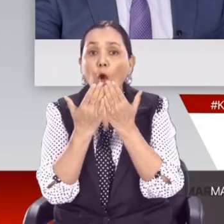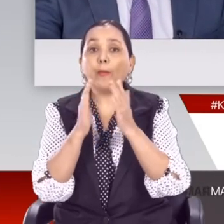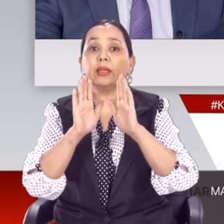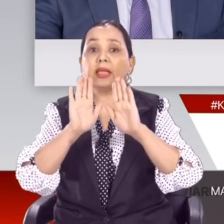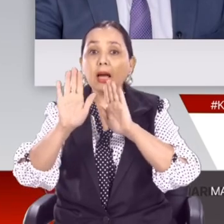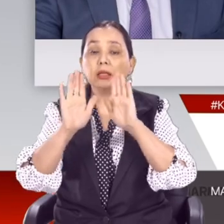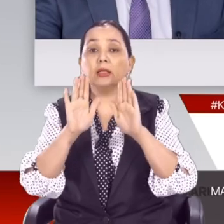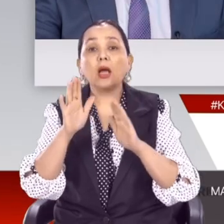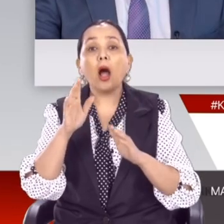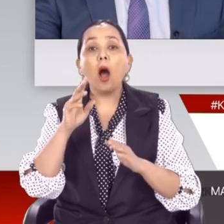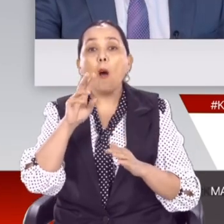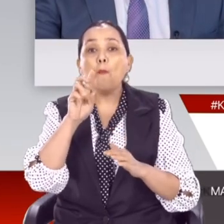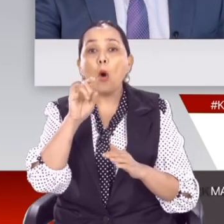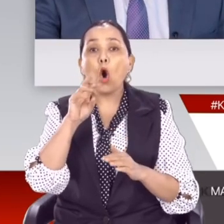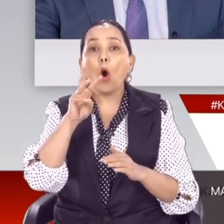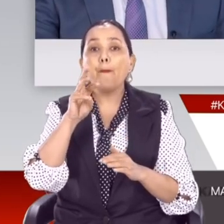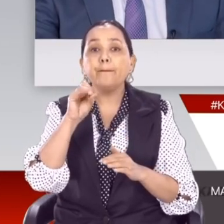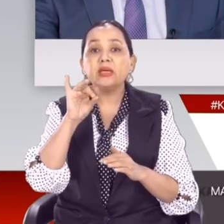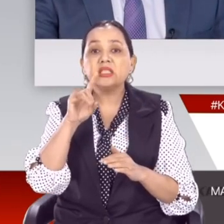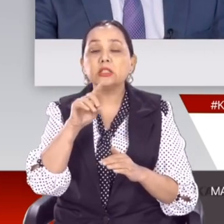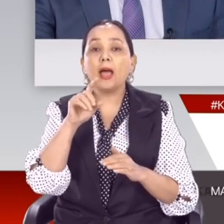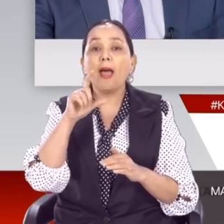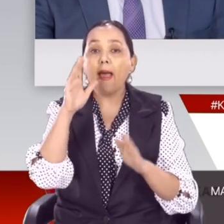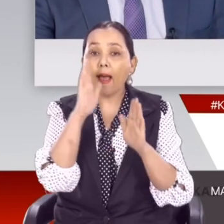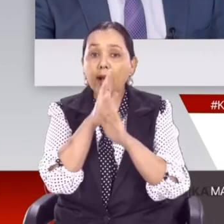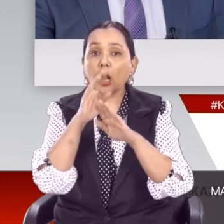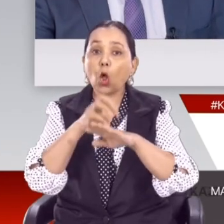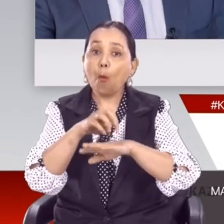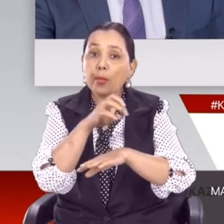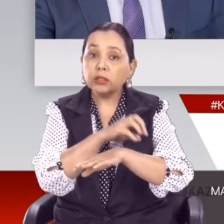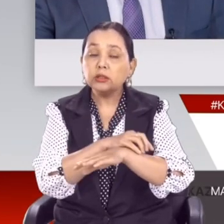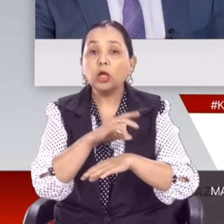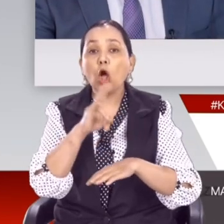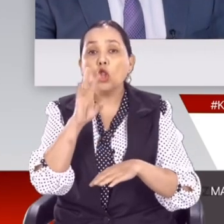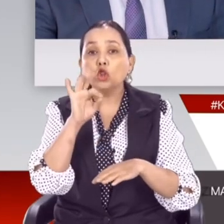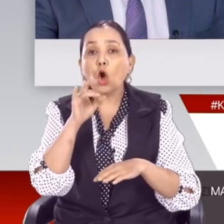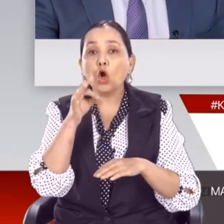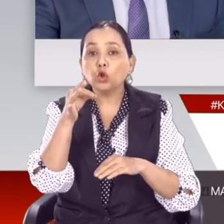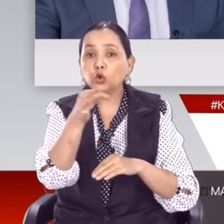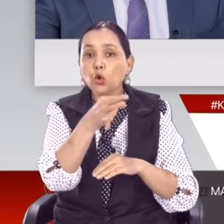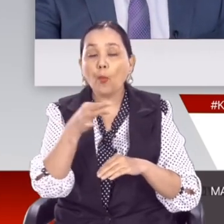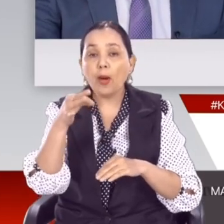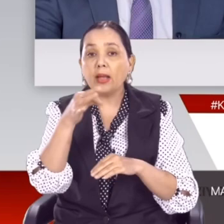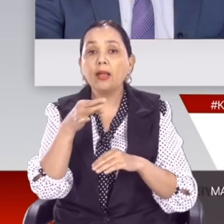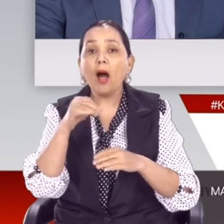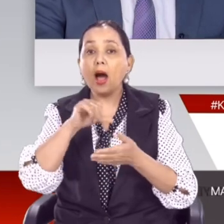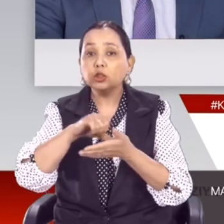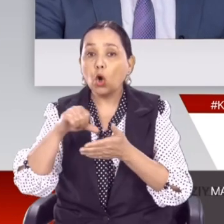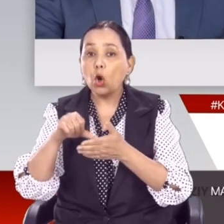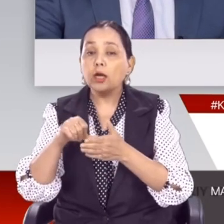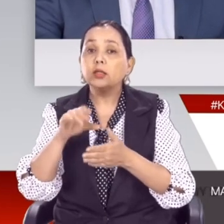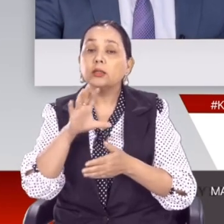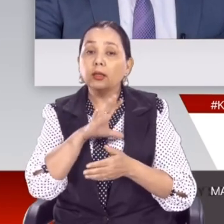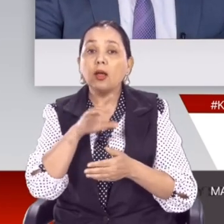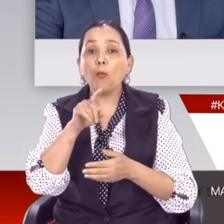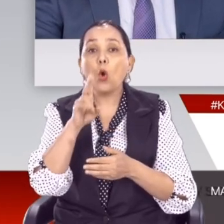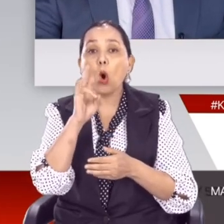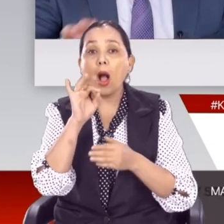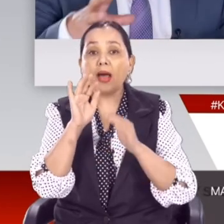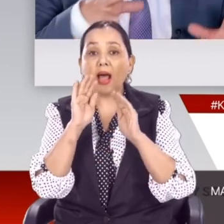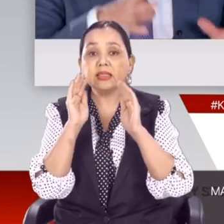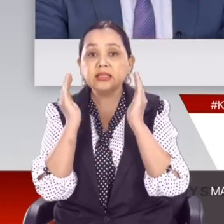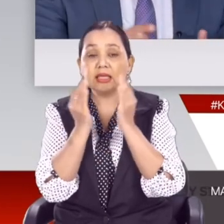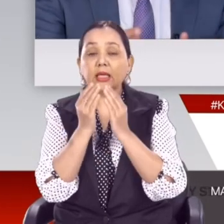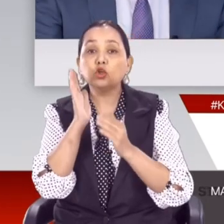kitob taqdimotida Boqiy Mirzo, Shoira Benazir, Ekologiya partiyasi Norin tuman kengashi a'zolari ishtirok etishdi. Albatta,